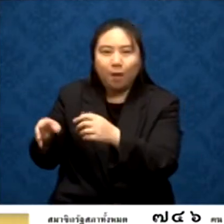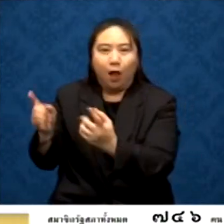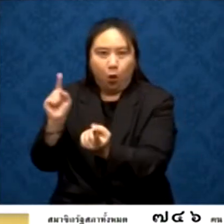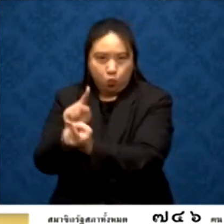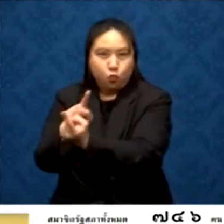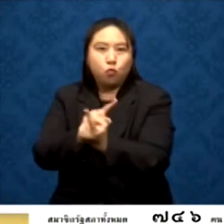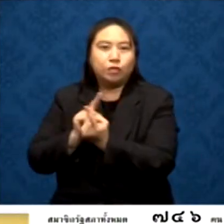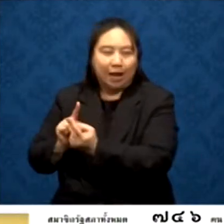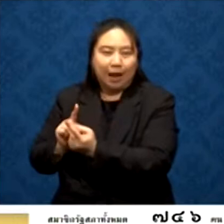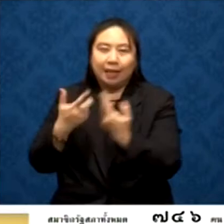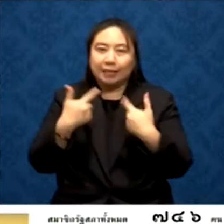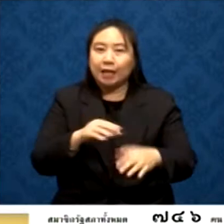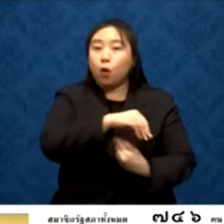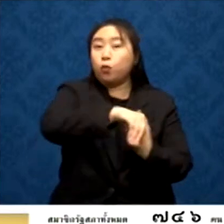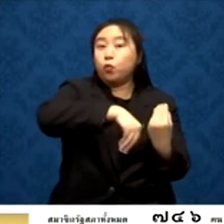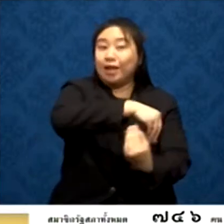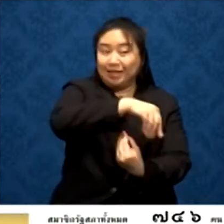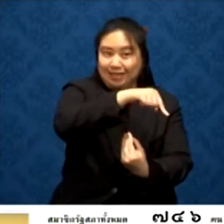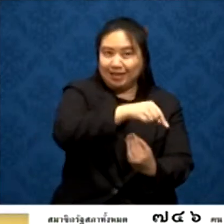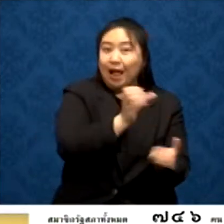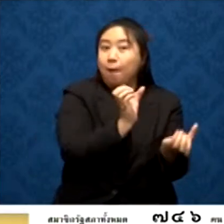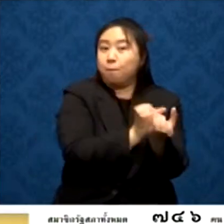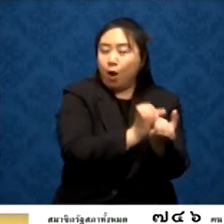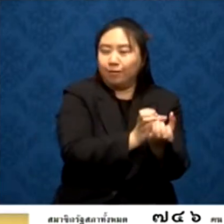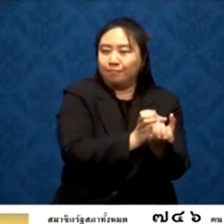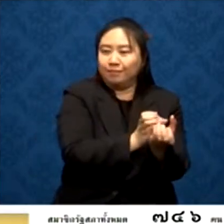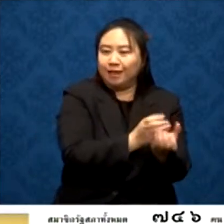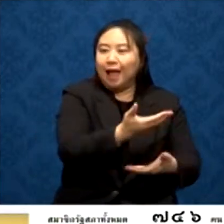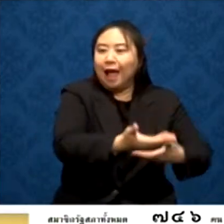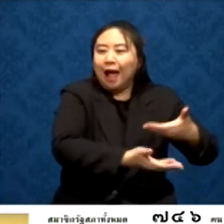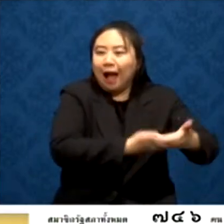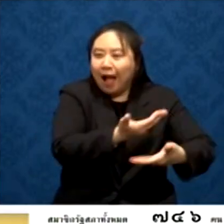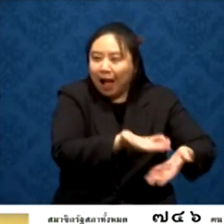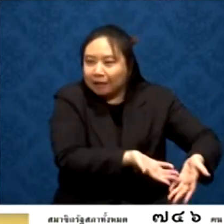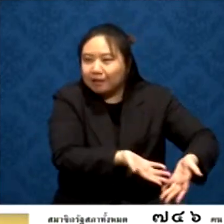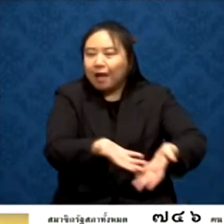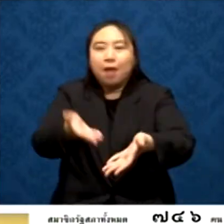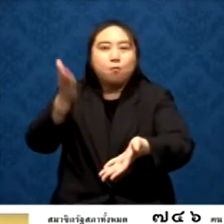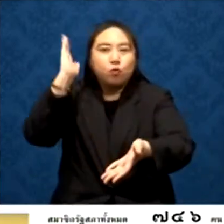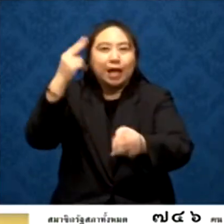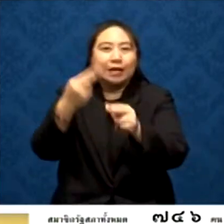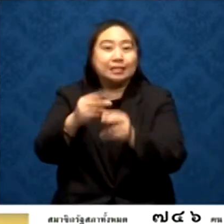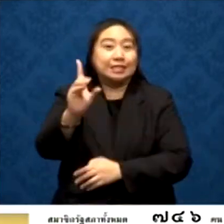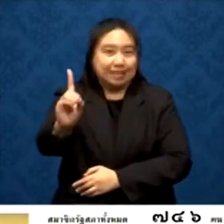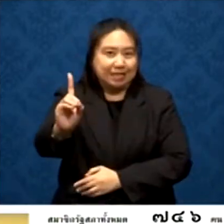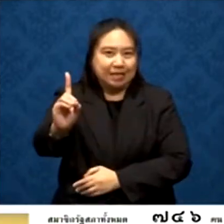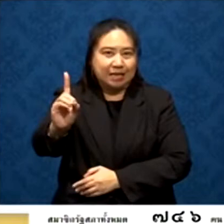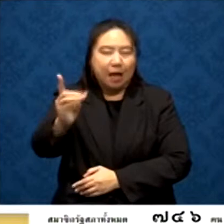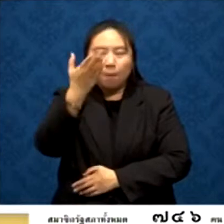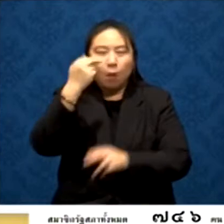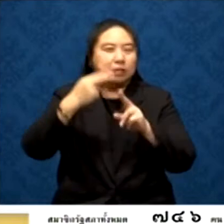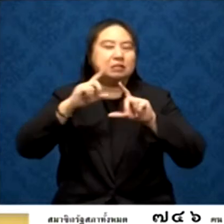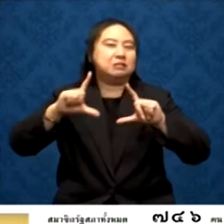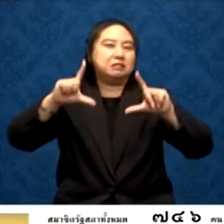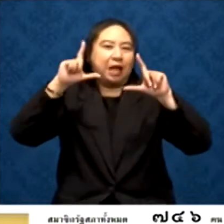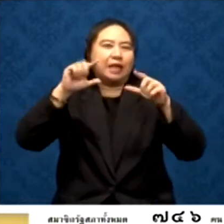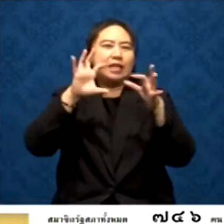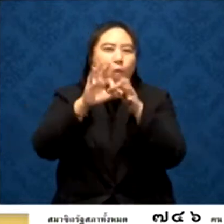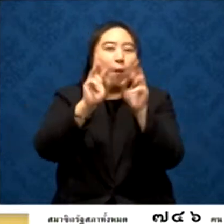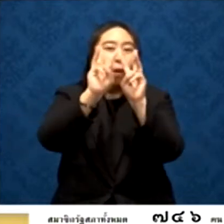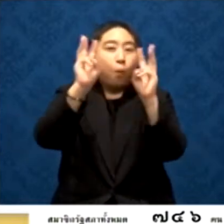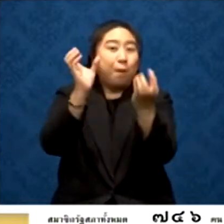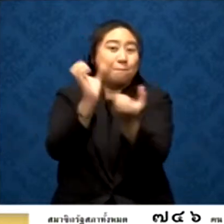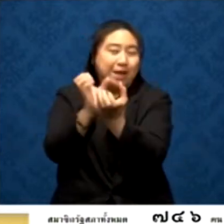บ่อนการพนันให้กับนายดีที่มีชื่อเสียงในเรื่องของการพนันออนไลน์อยู่แล้ว